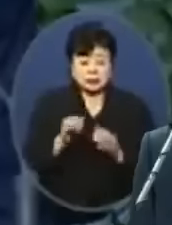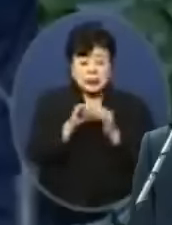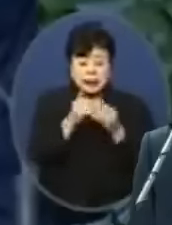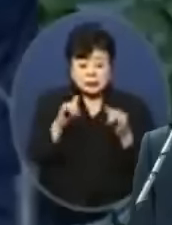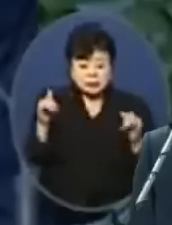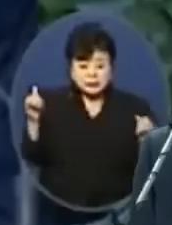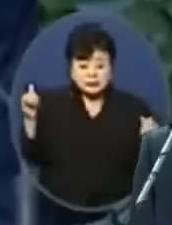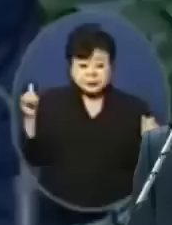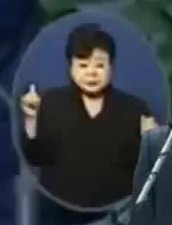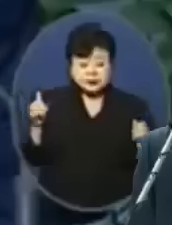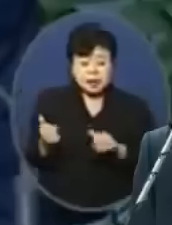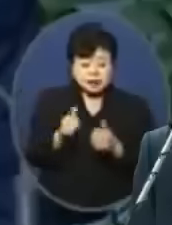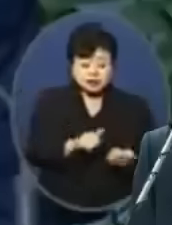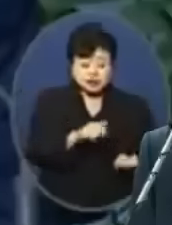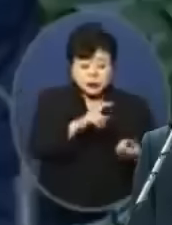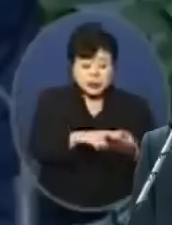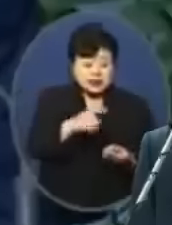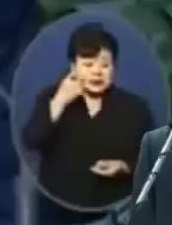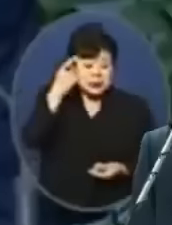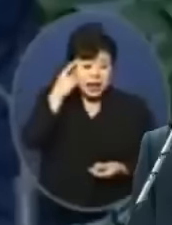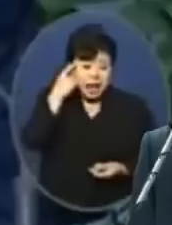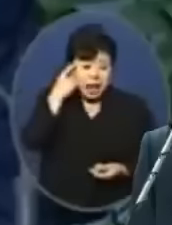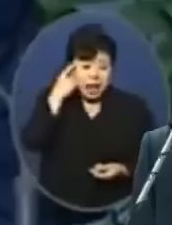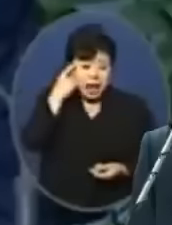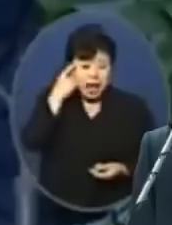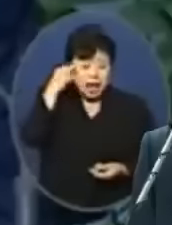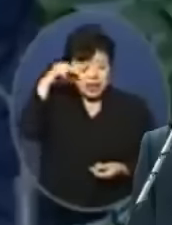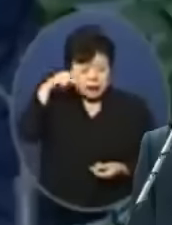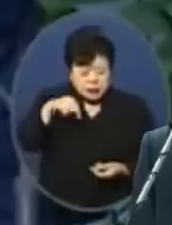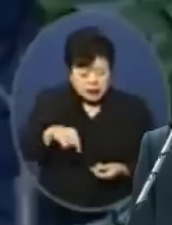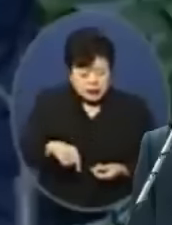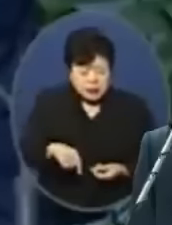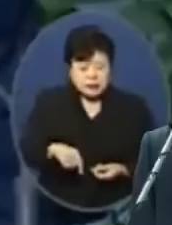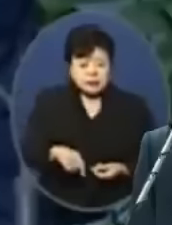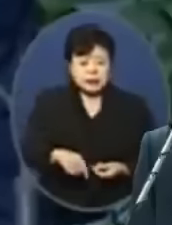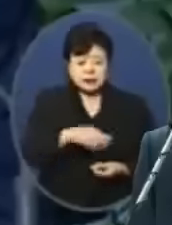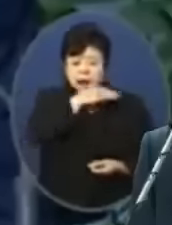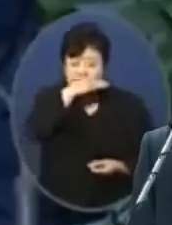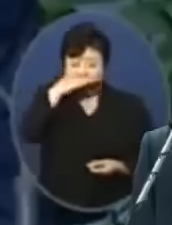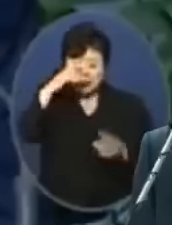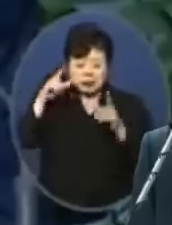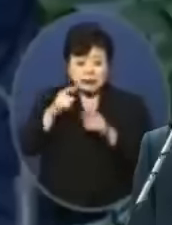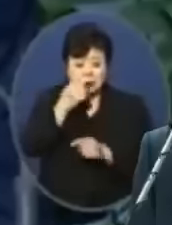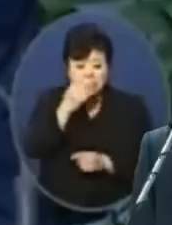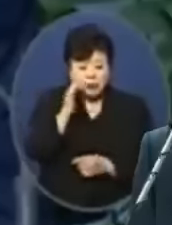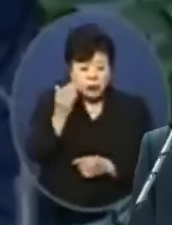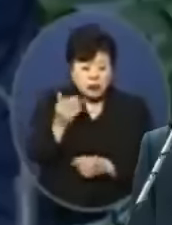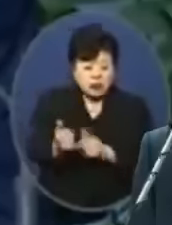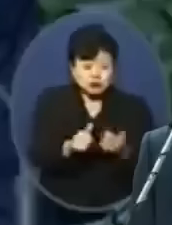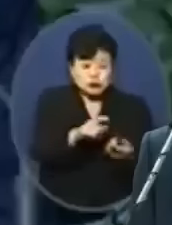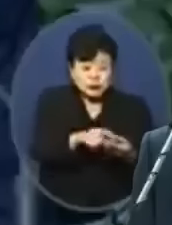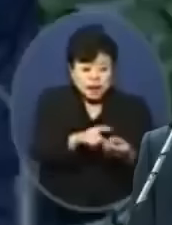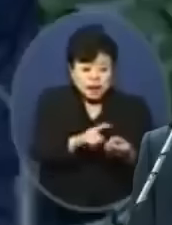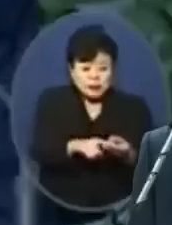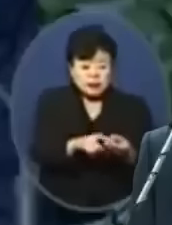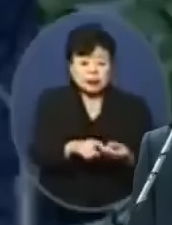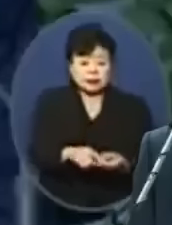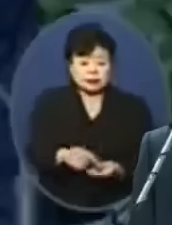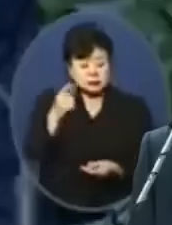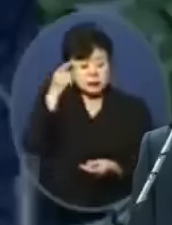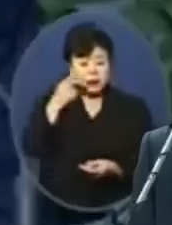사람은 죽음에 대한 생각을 깊이 해야 올바르게 살게 되는데 죽음에 대한 생각을 하게